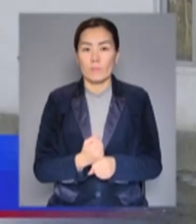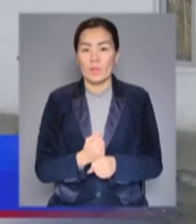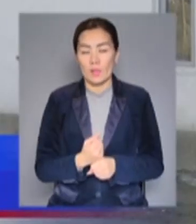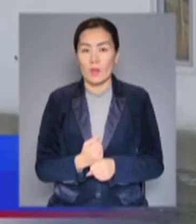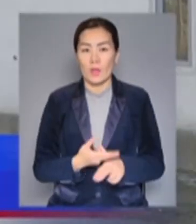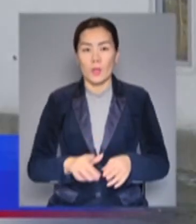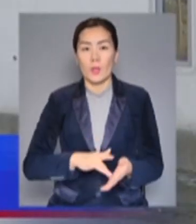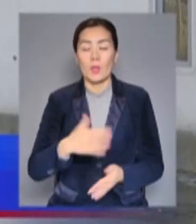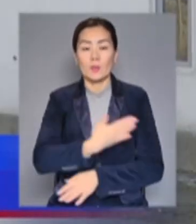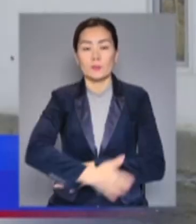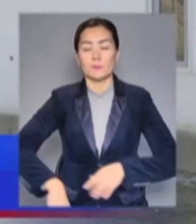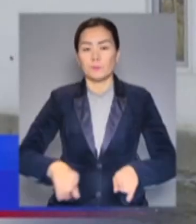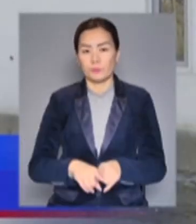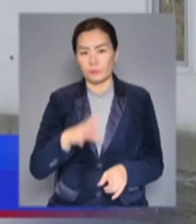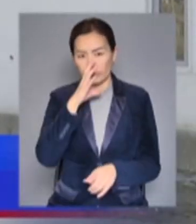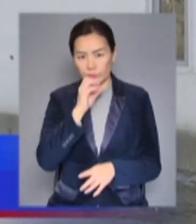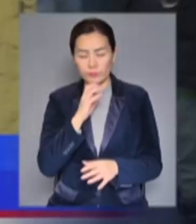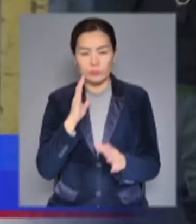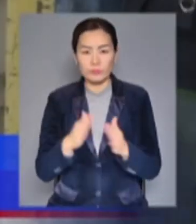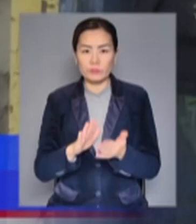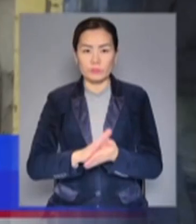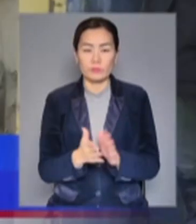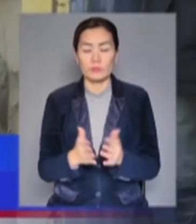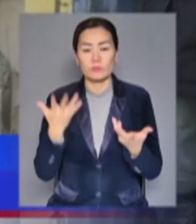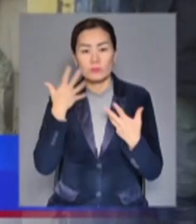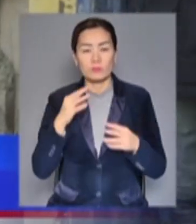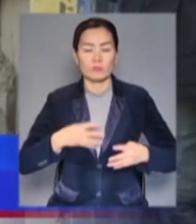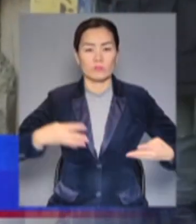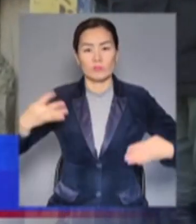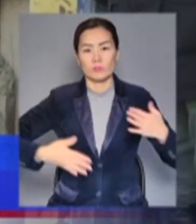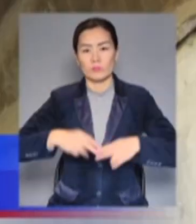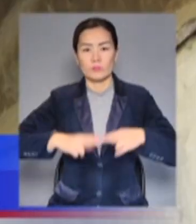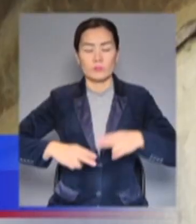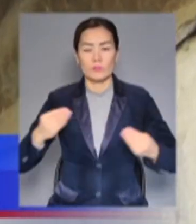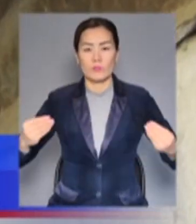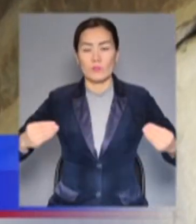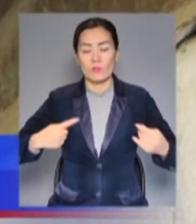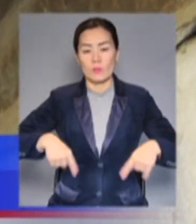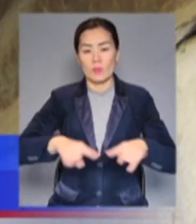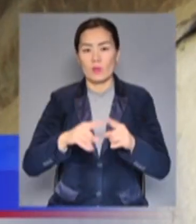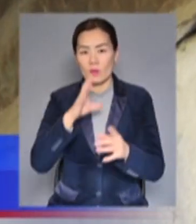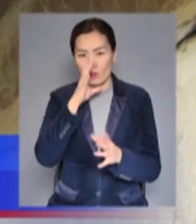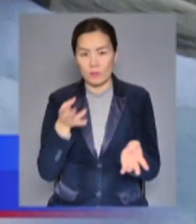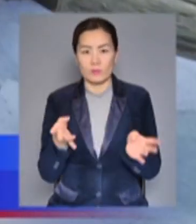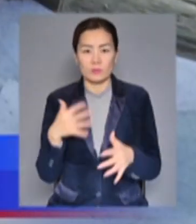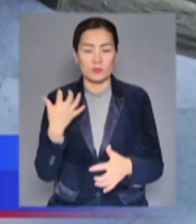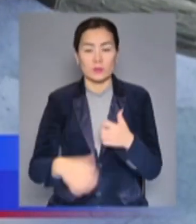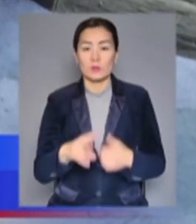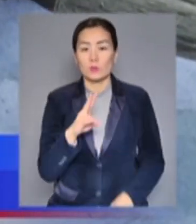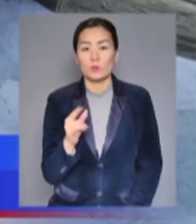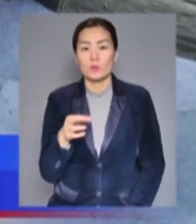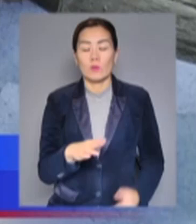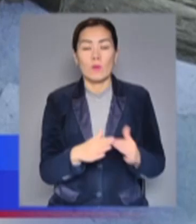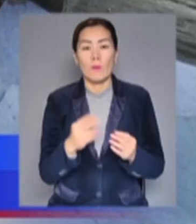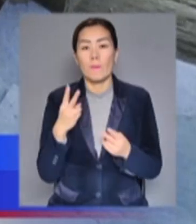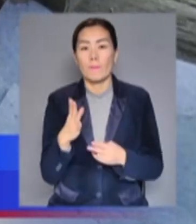шықты. Орталық көше болғанмен бұл жер қуыс, апатты үйдің жан-жағын заманауи ғимараттар қоршап тұр. Алғашында Бұқараның айтуынша әкімнің өзі кеп Нұрсаядағы